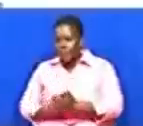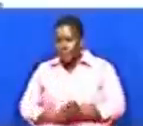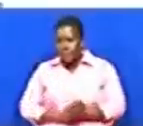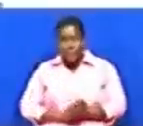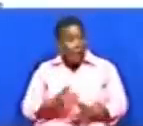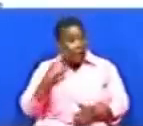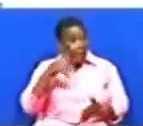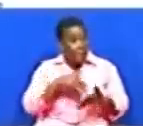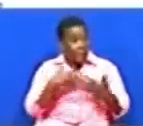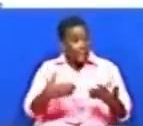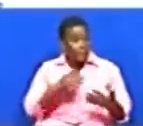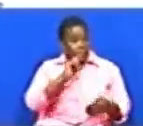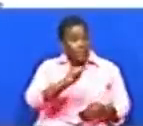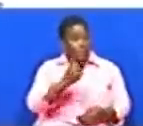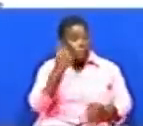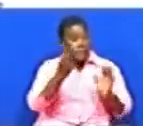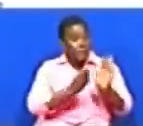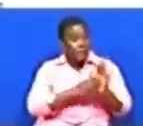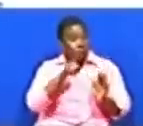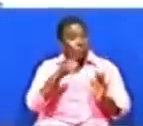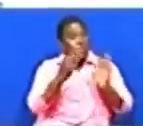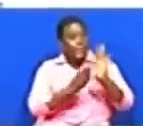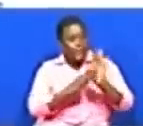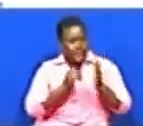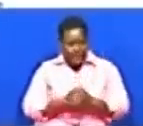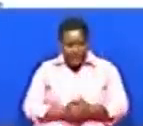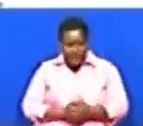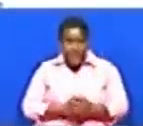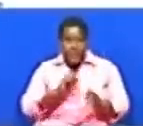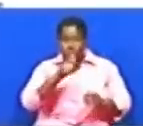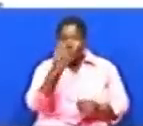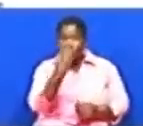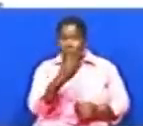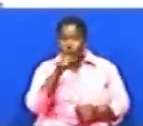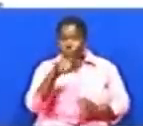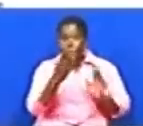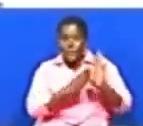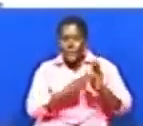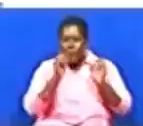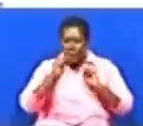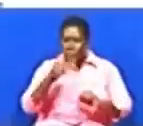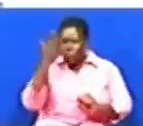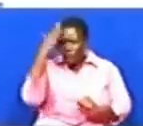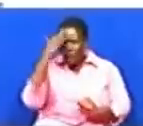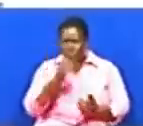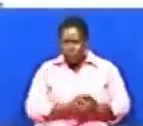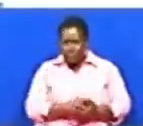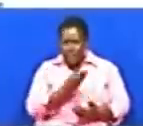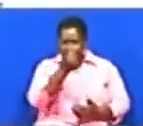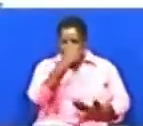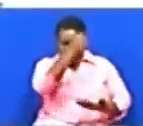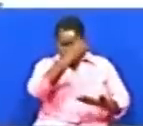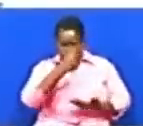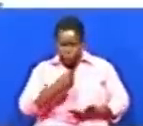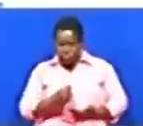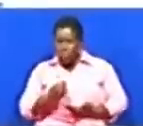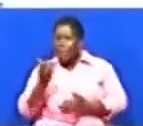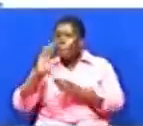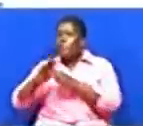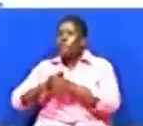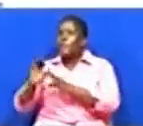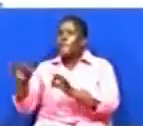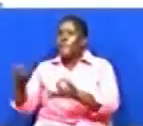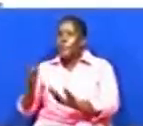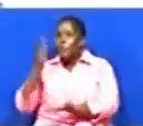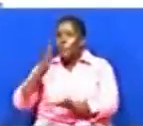kuna trilioni 3.9 zimeingia kupitia mashirika yasiyo ya serikali. Lazima tuzijue zimeenda kufanya nini. Kwa